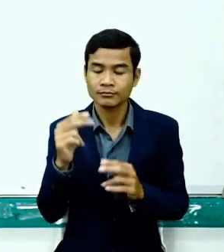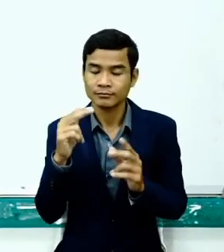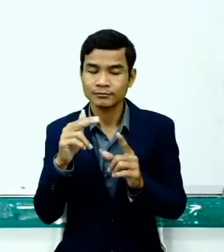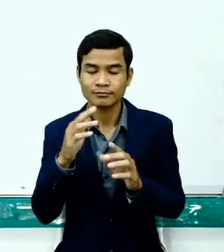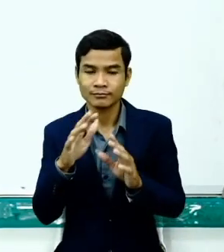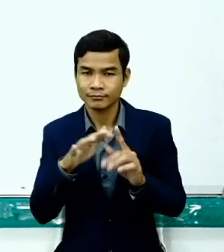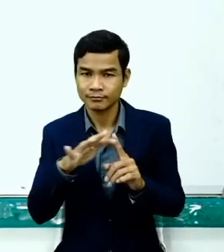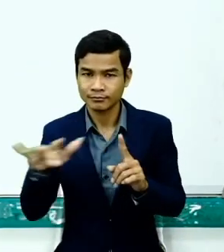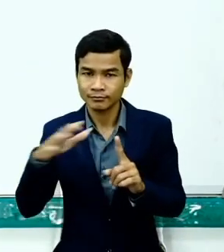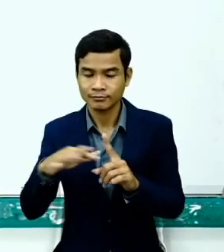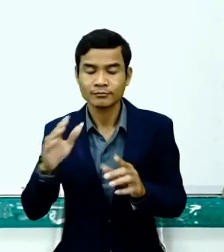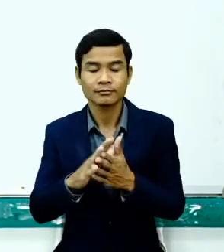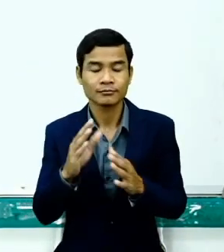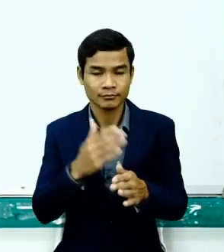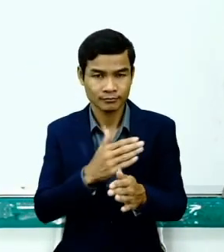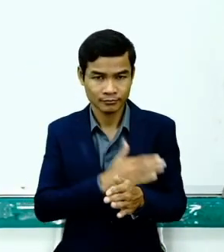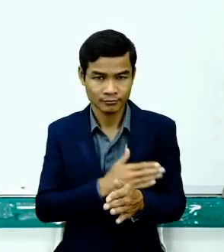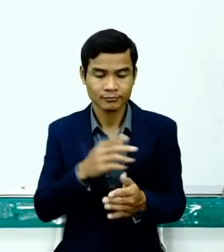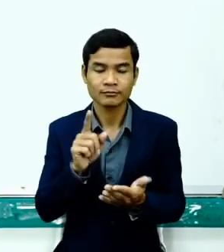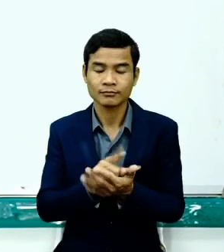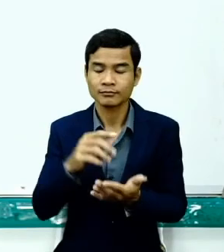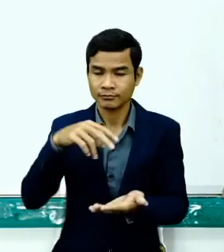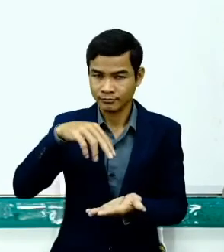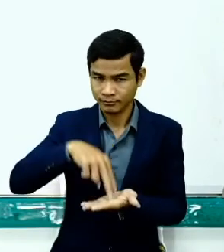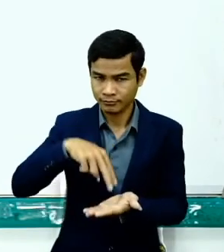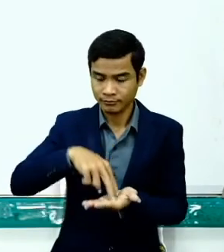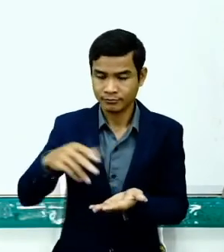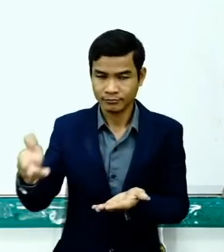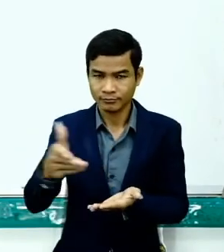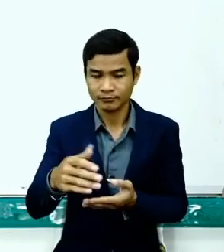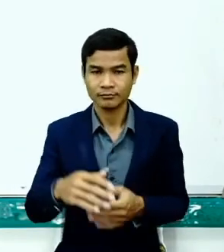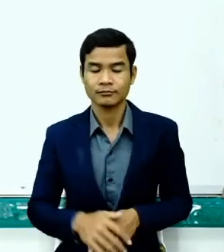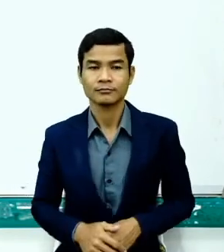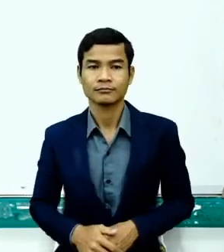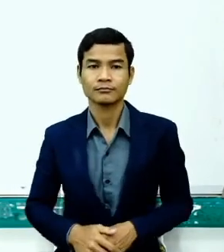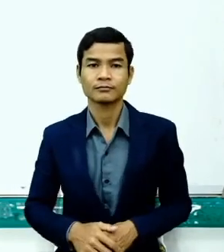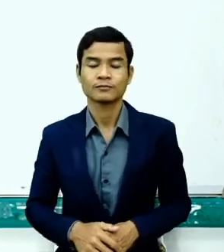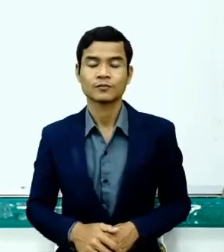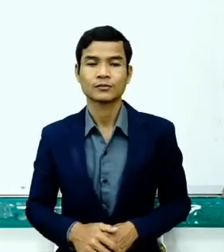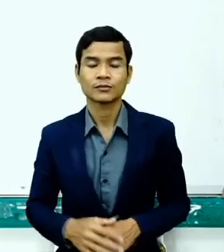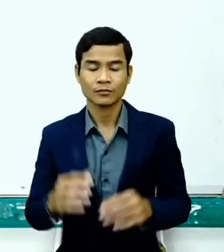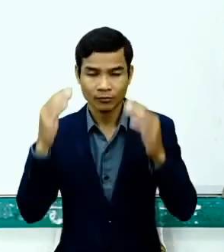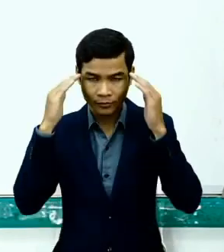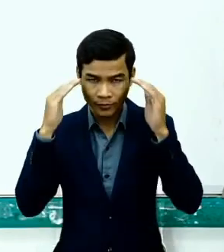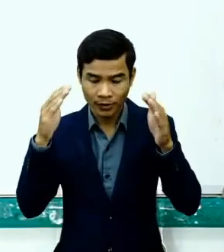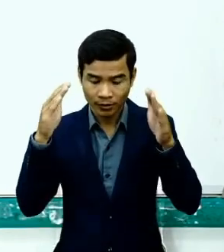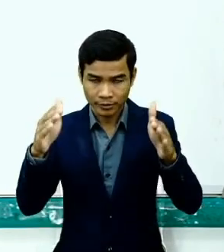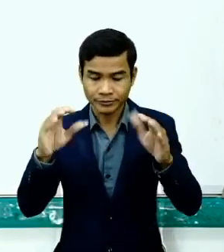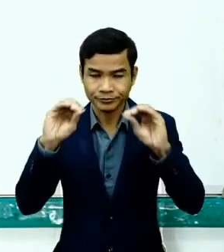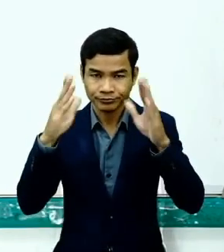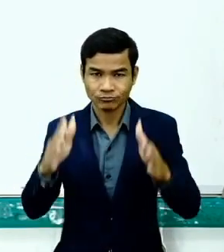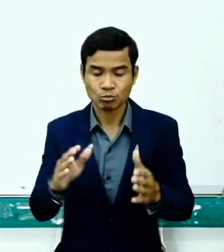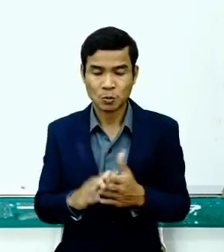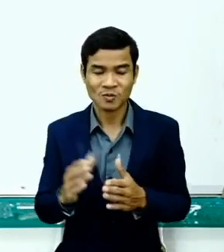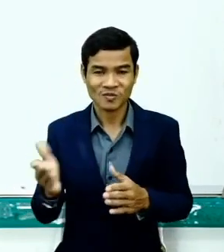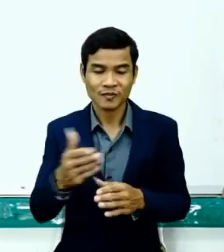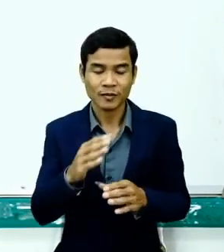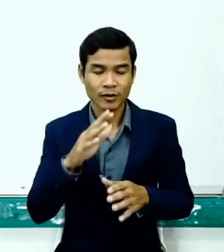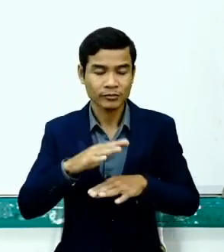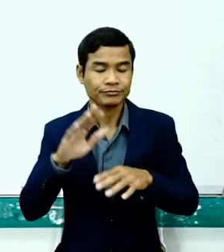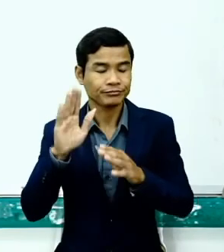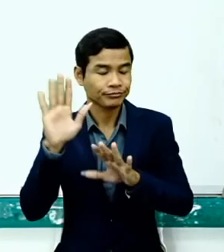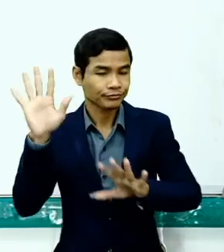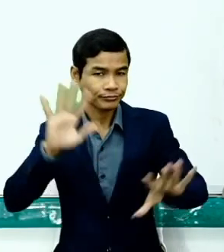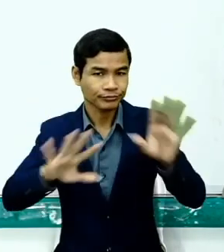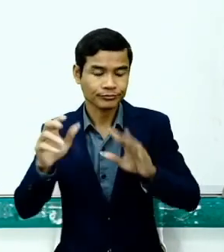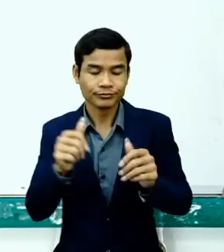ចម្រៀងតែមុននឹងច្រៀងកូនកូនក្រោកឈរឡើងហើយស្ដាប់អ្នកគ្រូទាំងអស់គ្នាហើយយើងនឹងច្រៀងហើយធ្វើកាយវិ